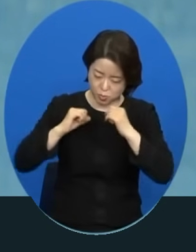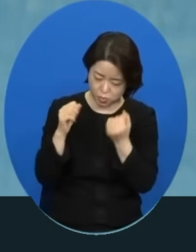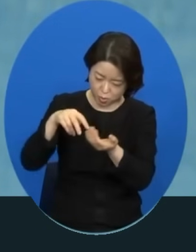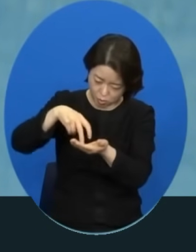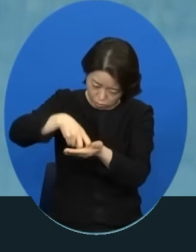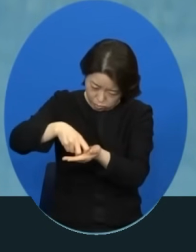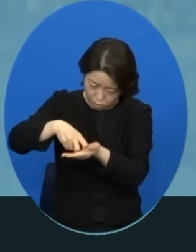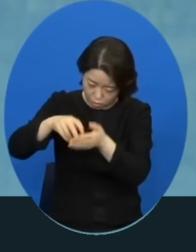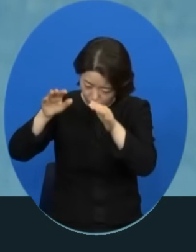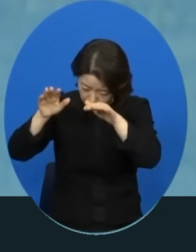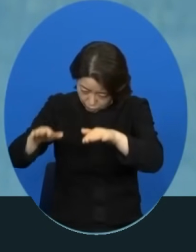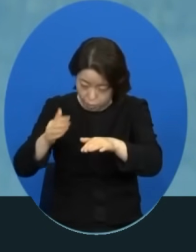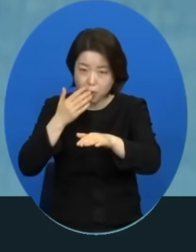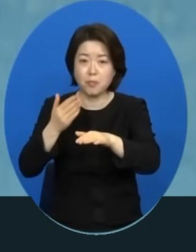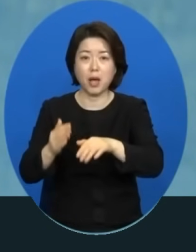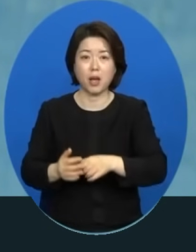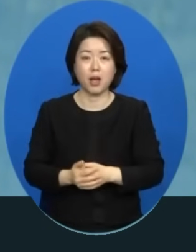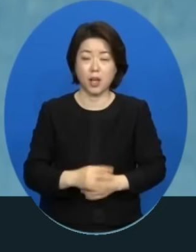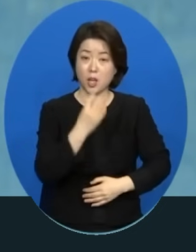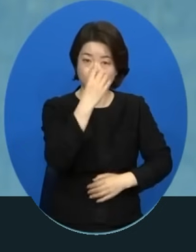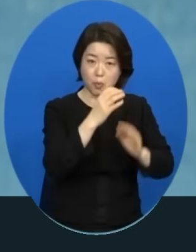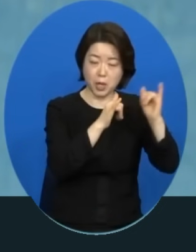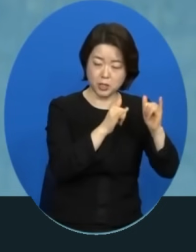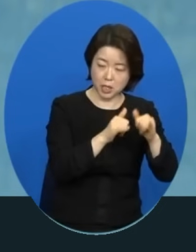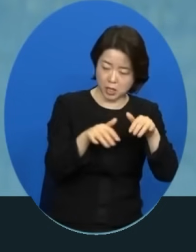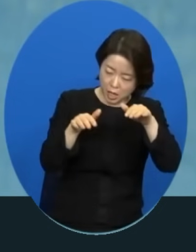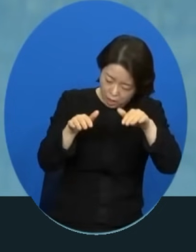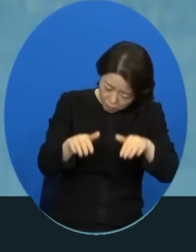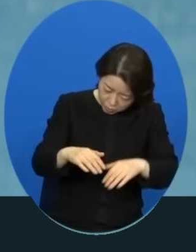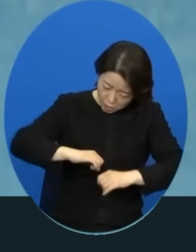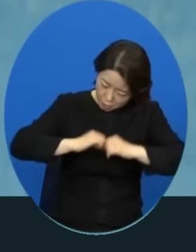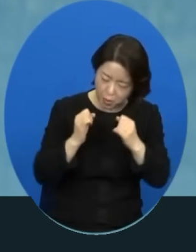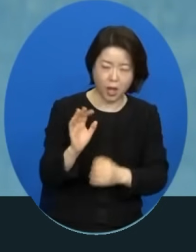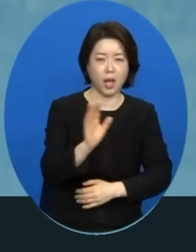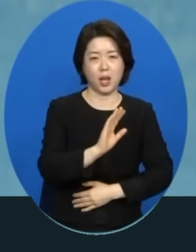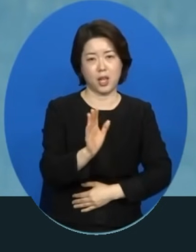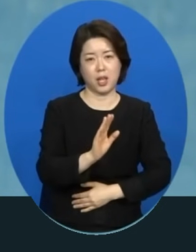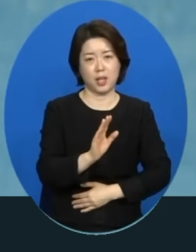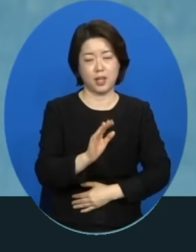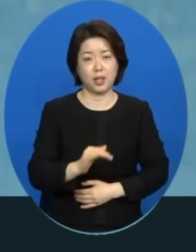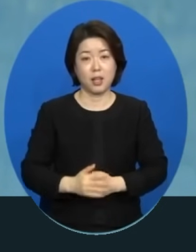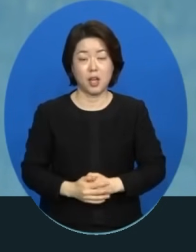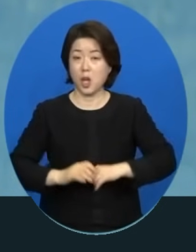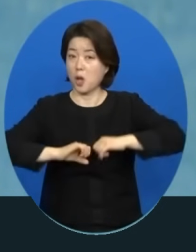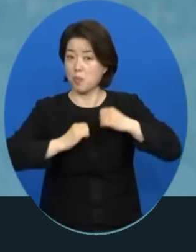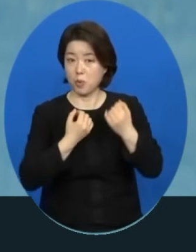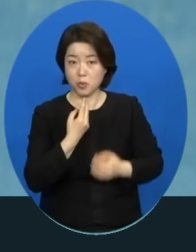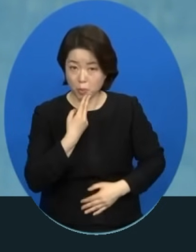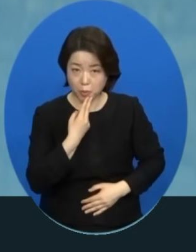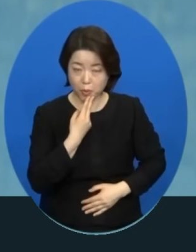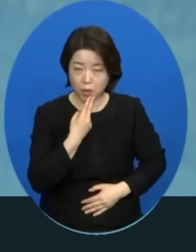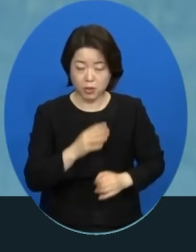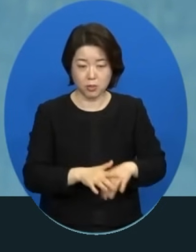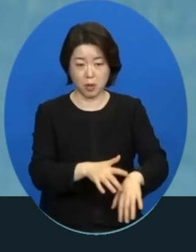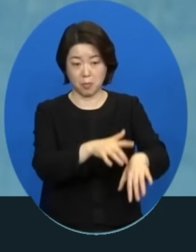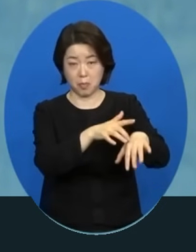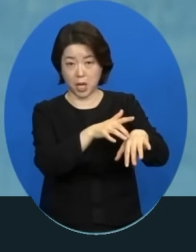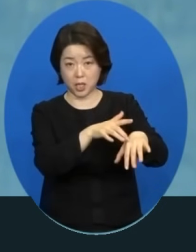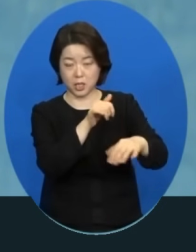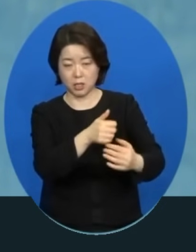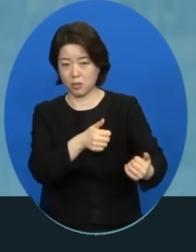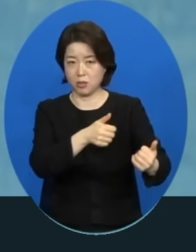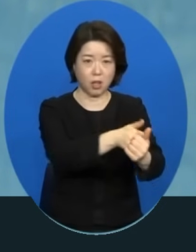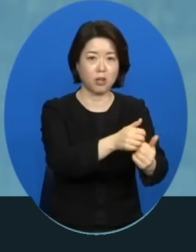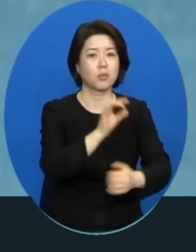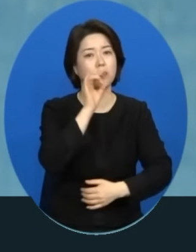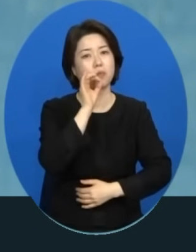복종합니다. 교만한 자는 복종하지 않죠. 복종하지 않은 자는 마귀를 대적할 수